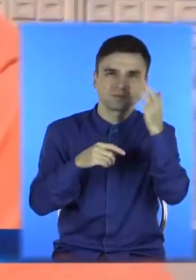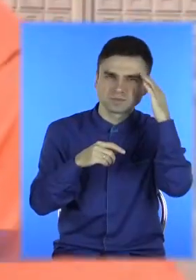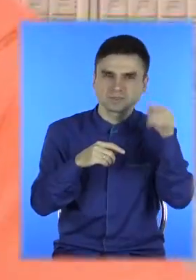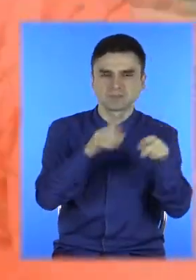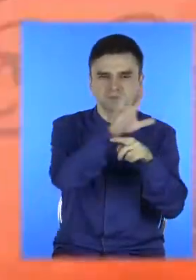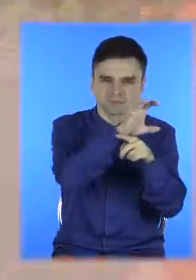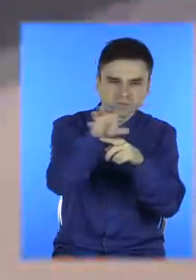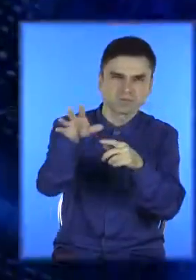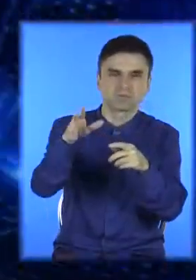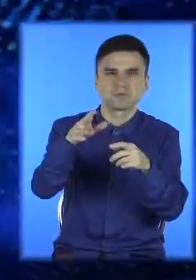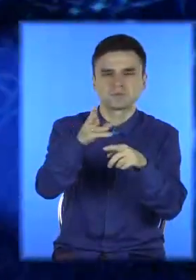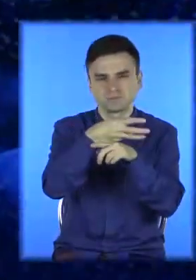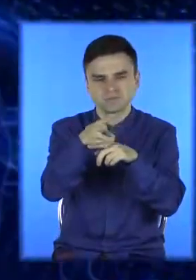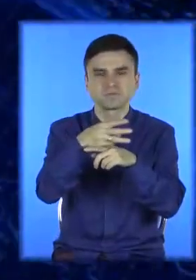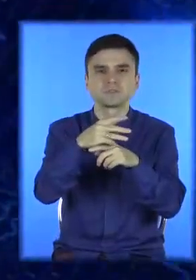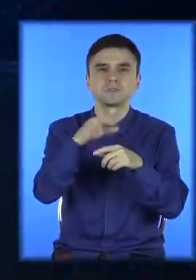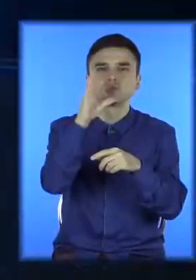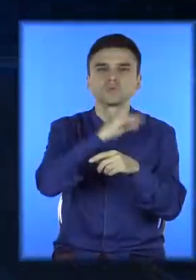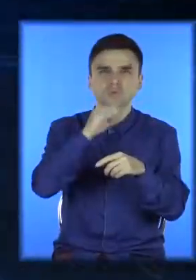території КП.